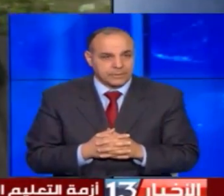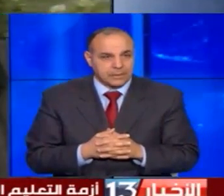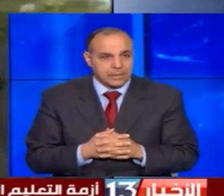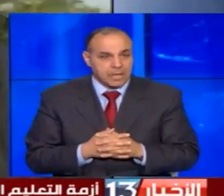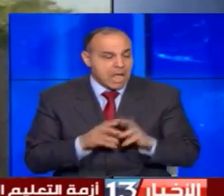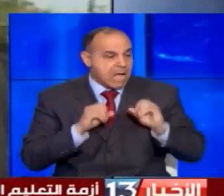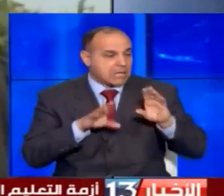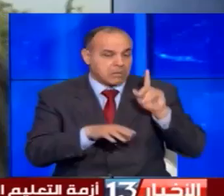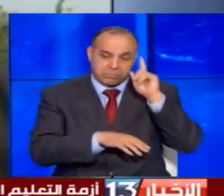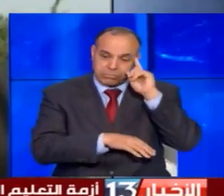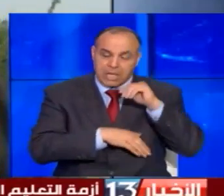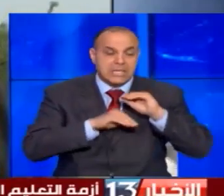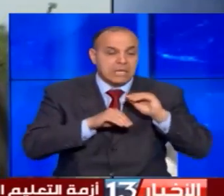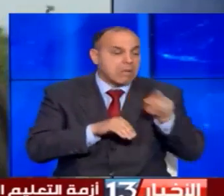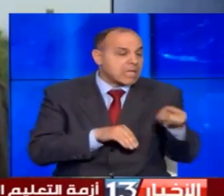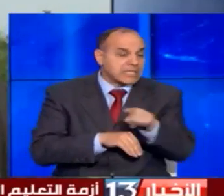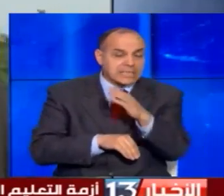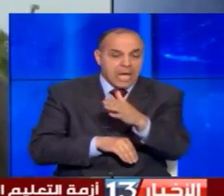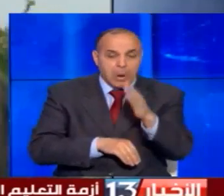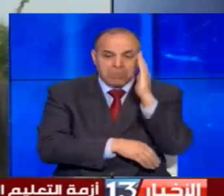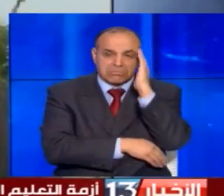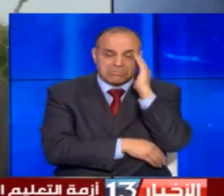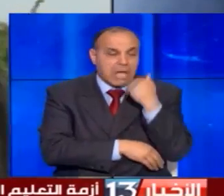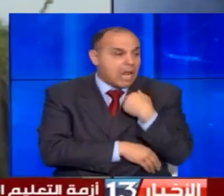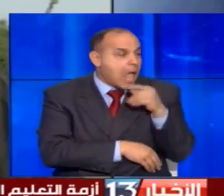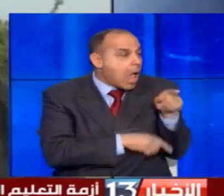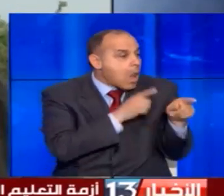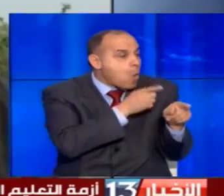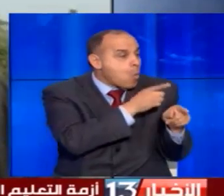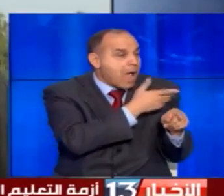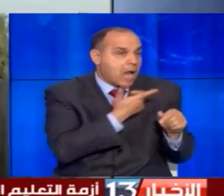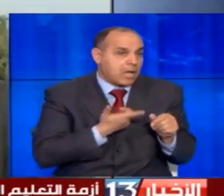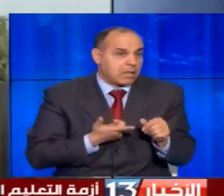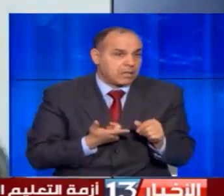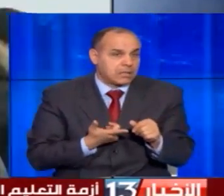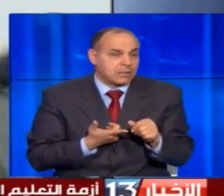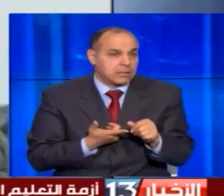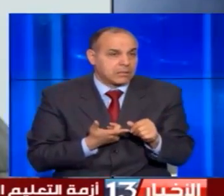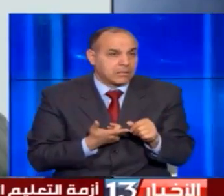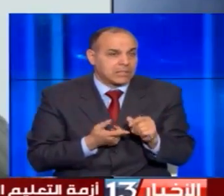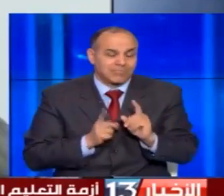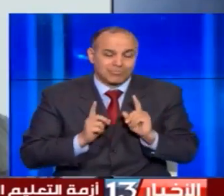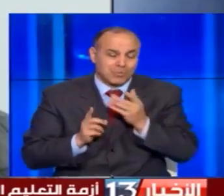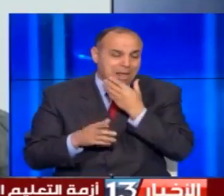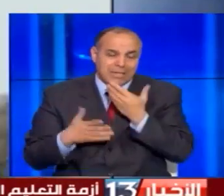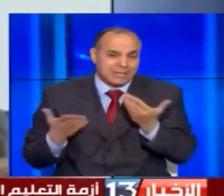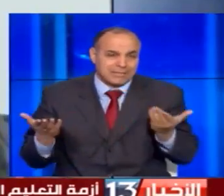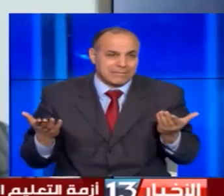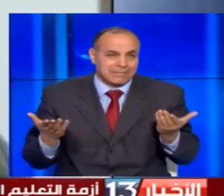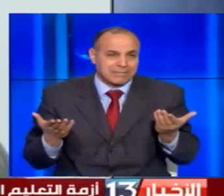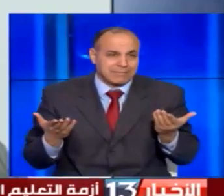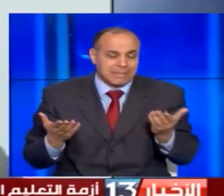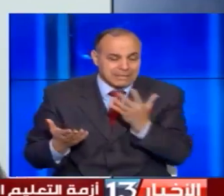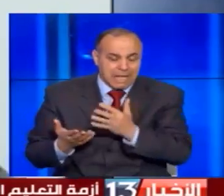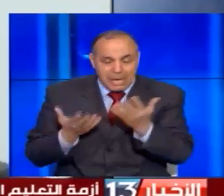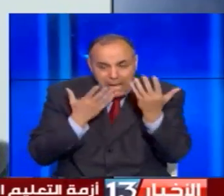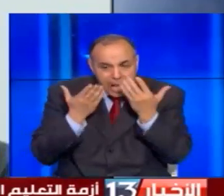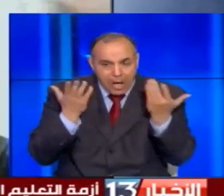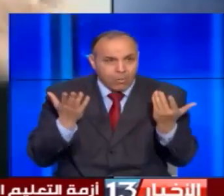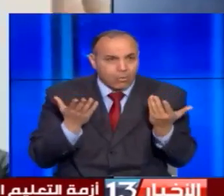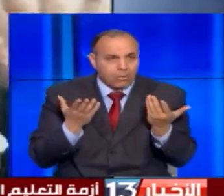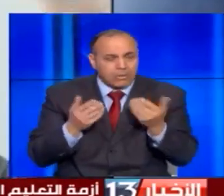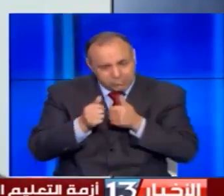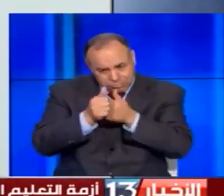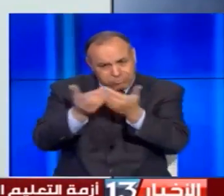السادة ما يقريو الصغار، ملا خليهم هكا مش حاطين خيره، مش باهي الوضعية، معناها انو ما الصغار يقراو على روحهم وهكا